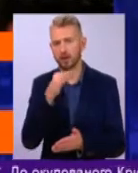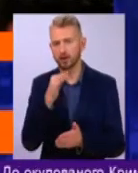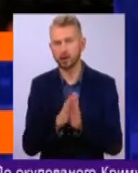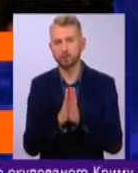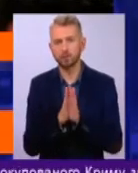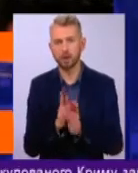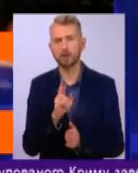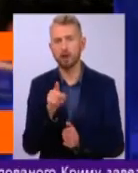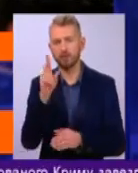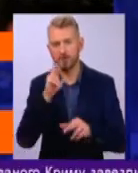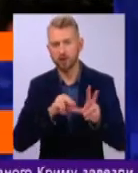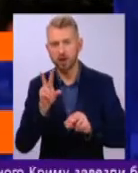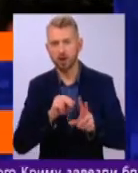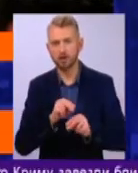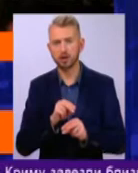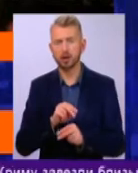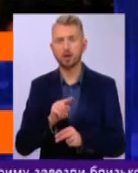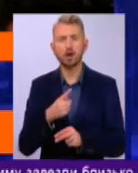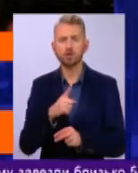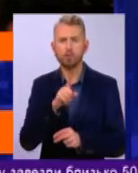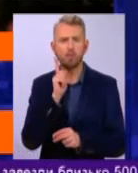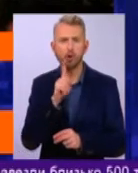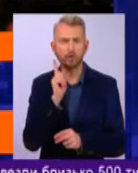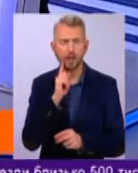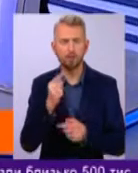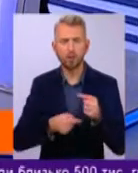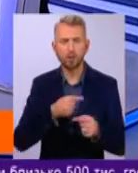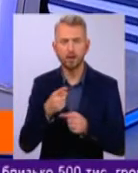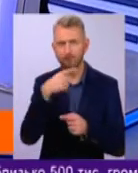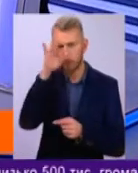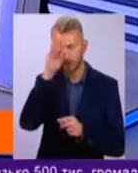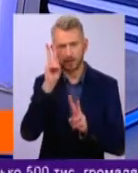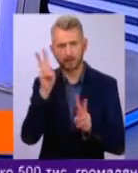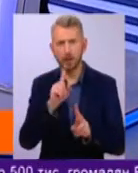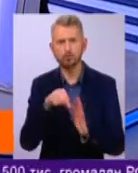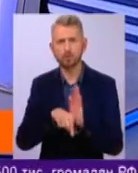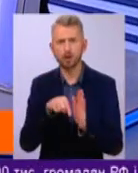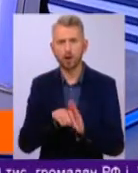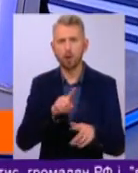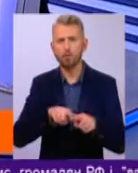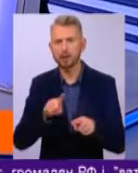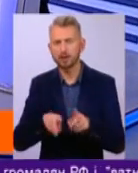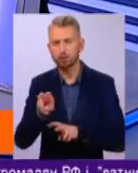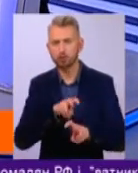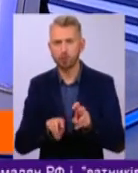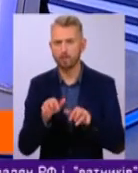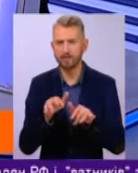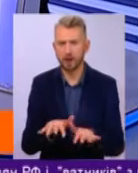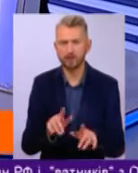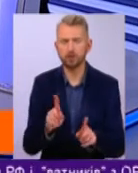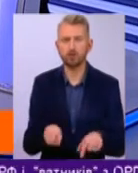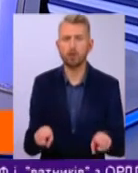як ви вважаєте, чому саме молоде покоління в поліції не знає, що таке оперативно-розшукова діяльність, що